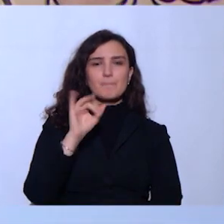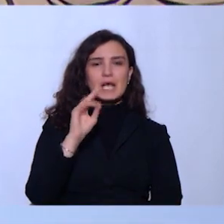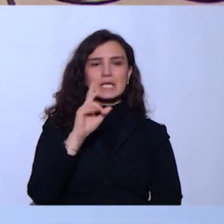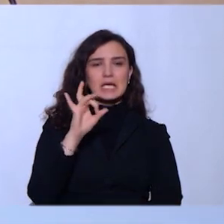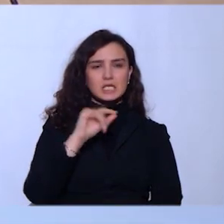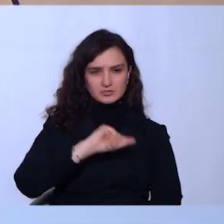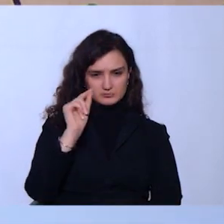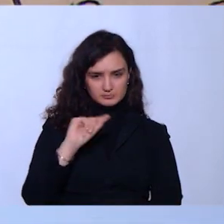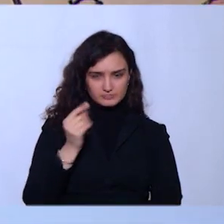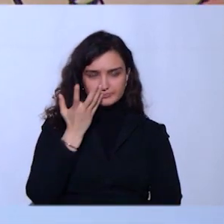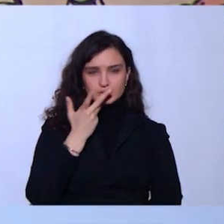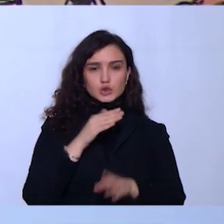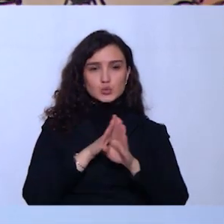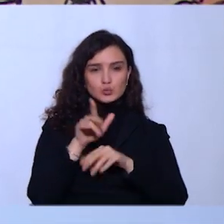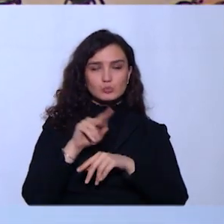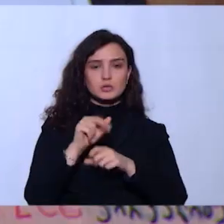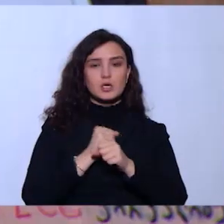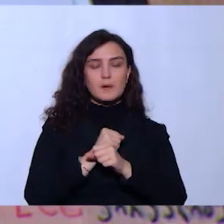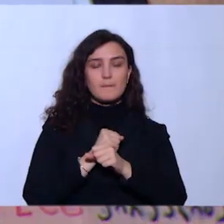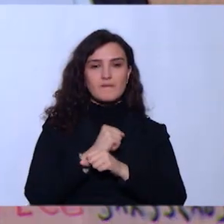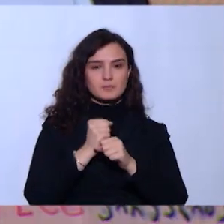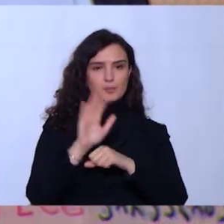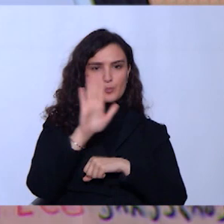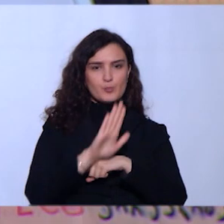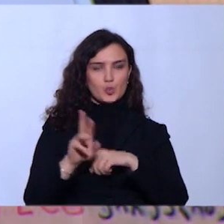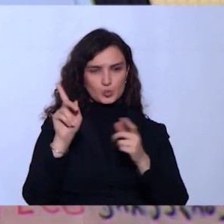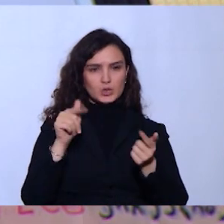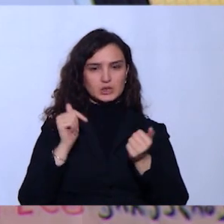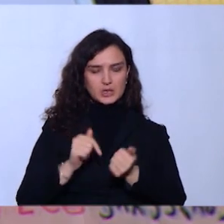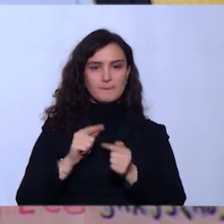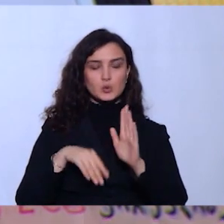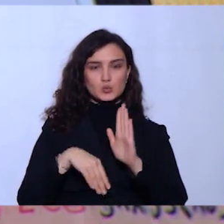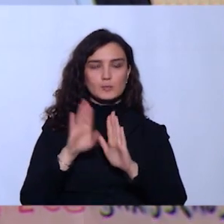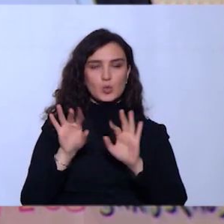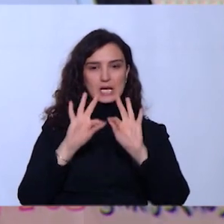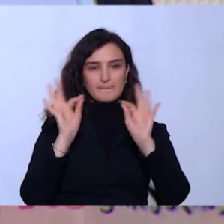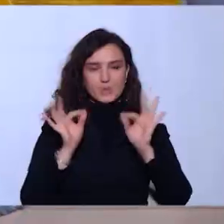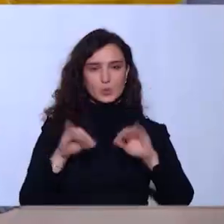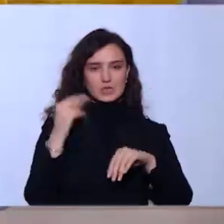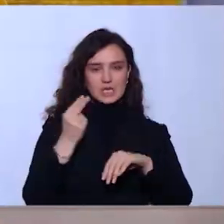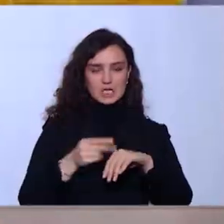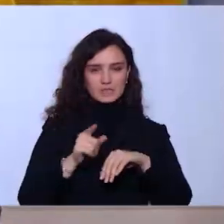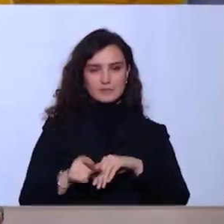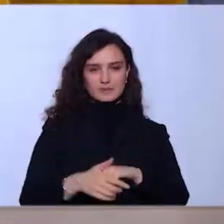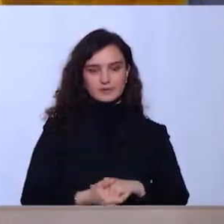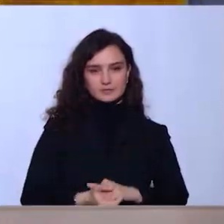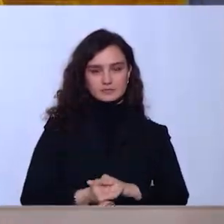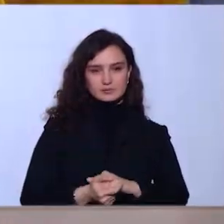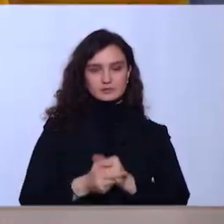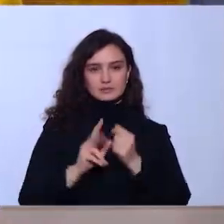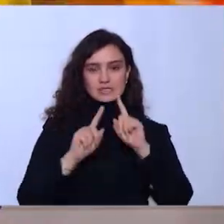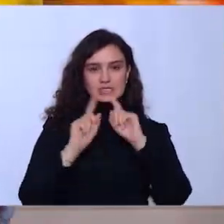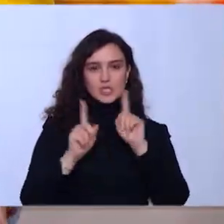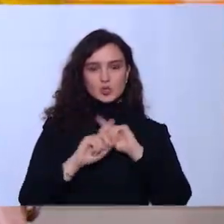მარკერითაც არის და ყავის ფონი აქვს, იმიტომ რომ რაღაცნაირად თუ ხდებოდა. ეს უფრო გრაფიკული ნახატებია. და